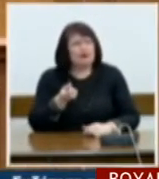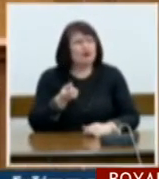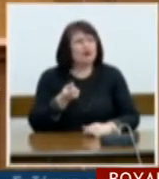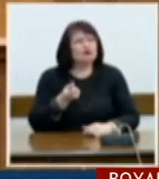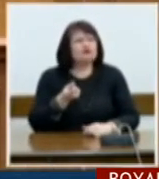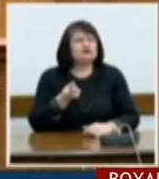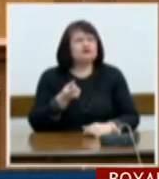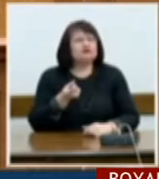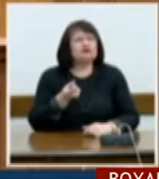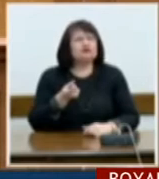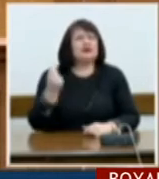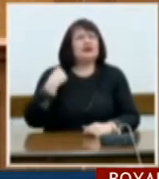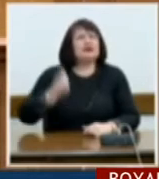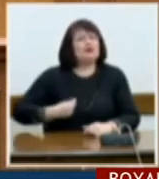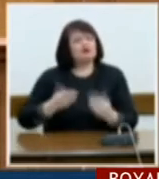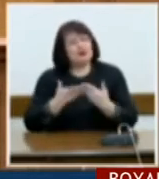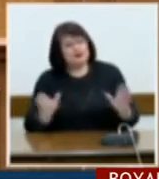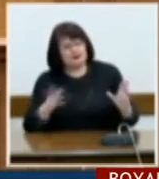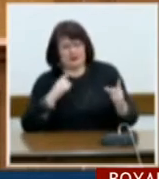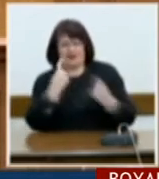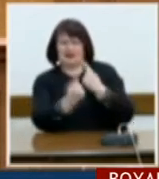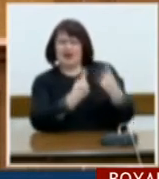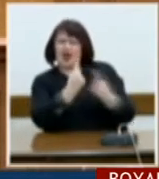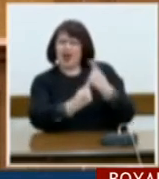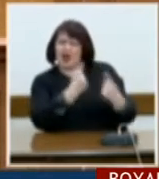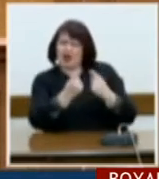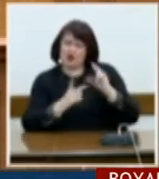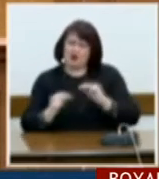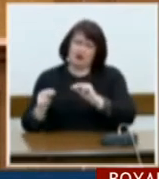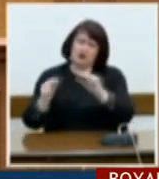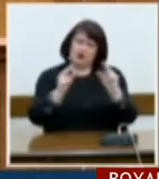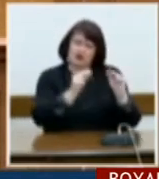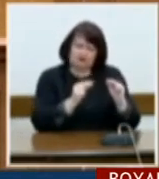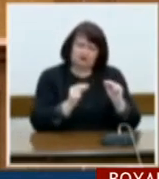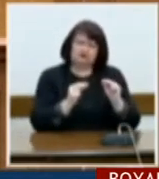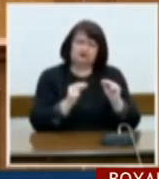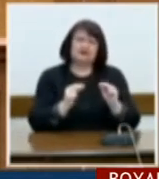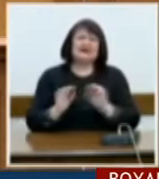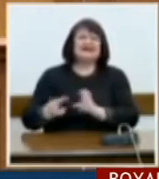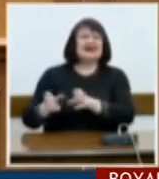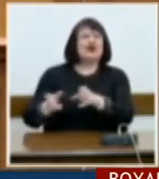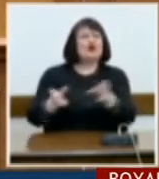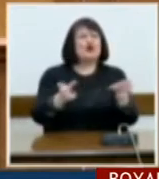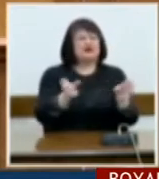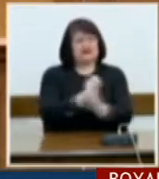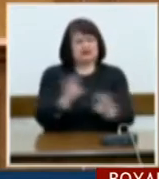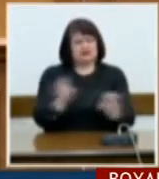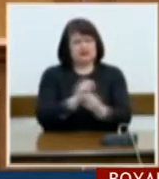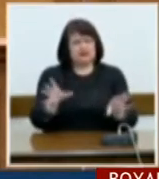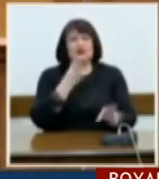το δημόσιο διάλογο και ενδεχομένως μια πλειοδοσία η οποία συχνά γίνεται στα μέσα μαζικής ενημέρωσης, γιατί το ζήτημα της